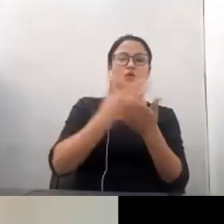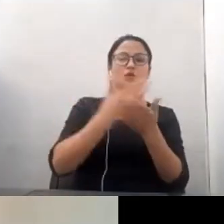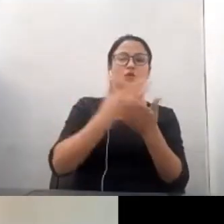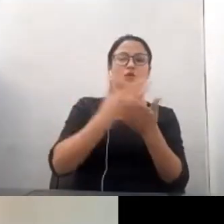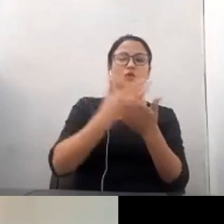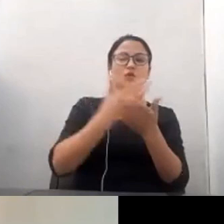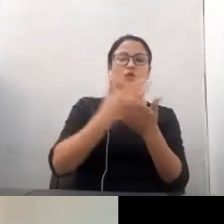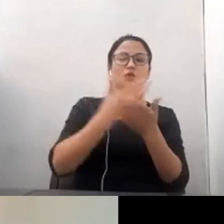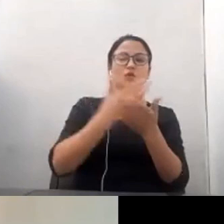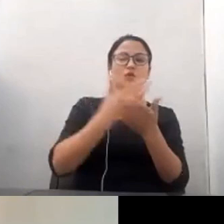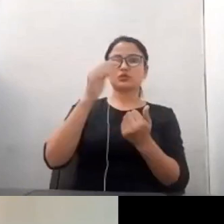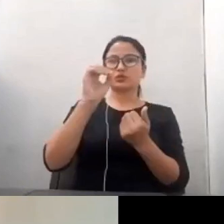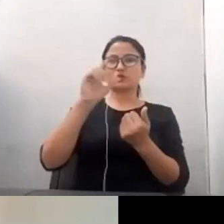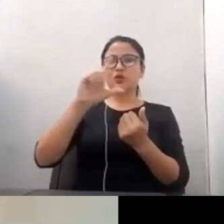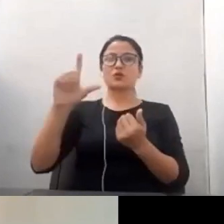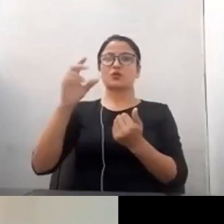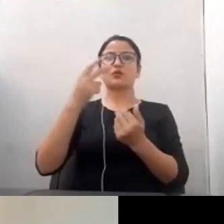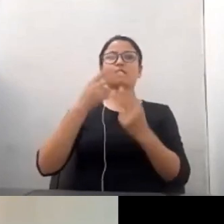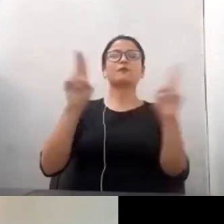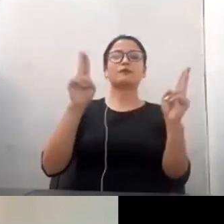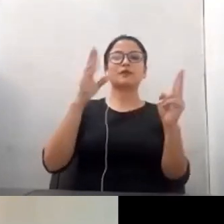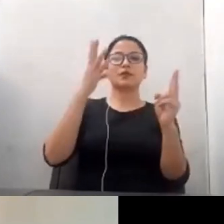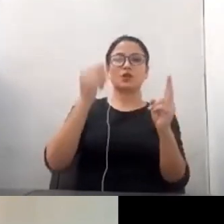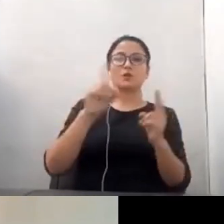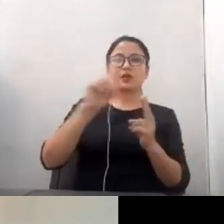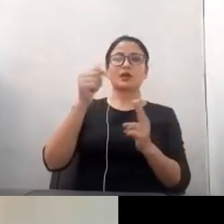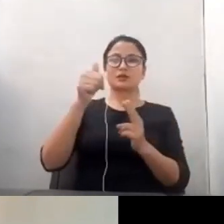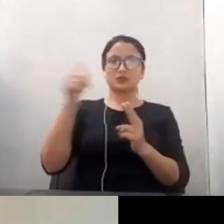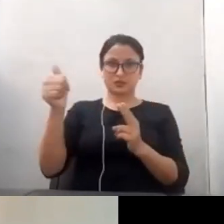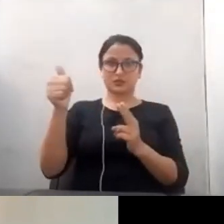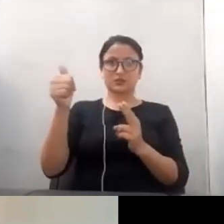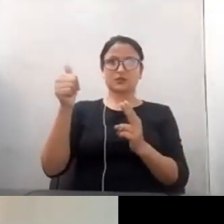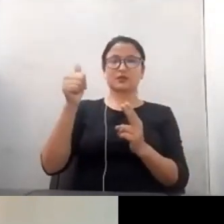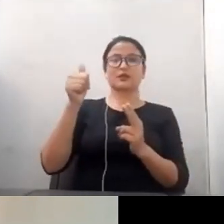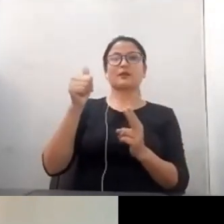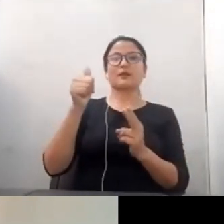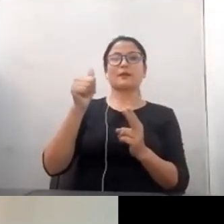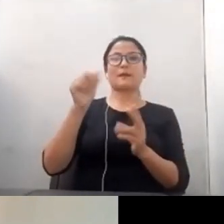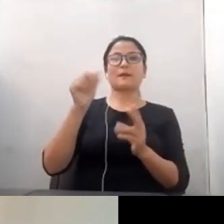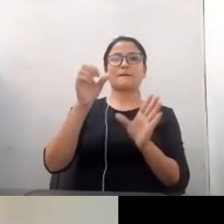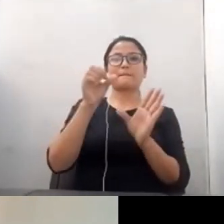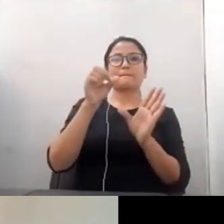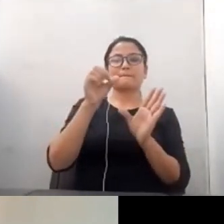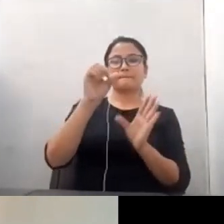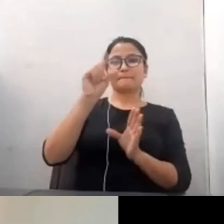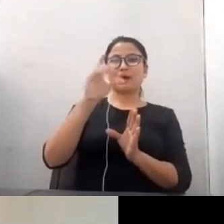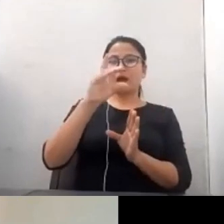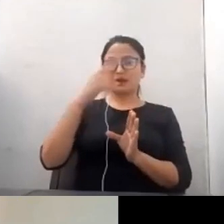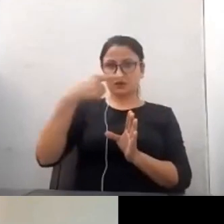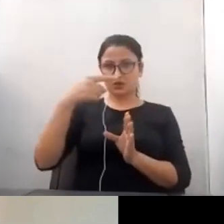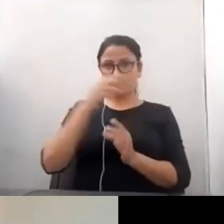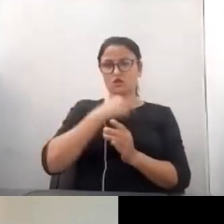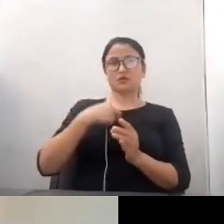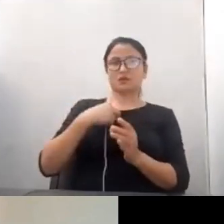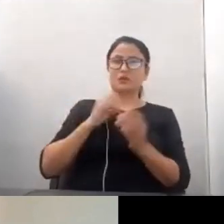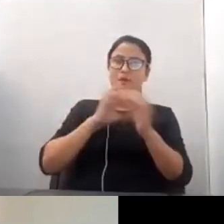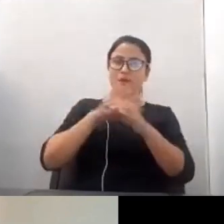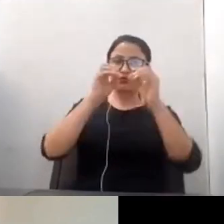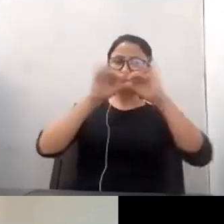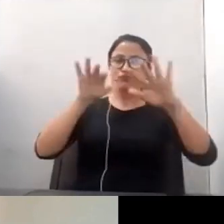1166 जो अहिले पनि मानसिक स्वास्थ्य पाटन हस्पिटलमा छ त्यसको अझ बढी प्रचार प्रसार गर्न जरुरी छ